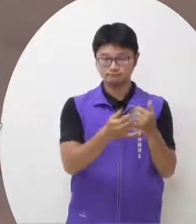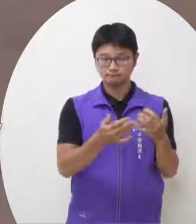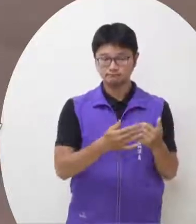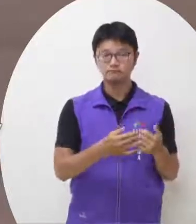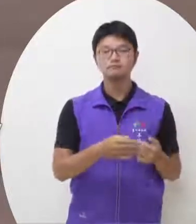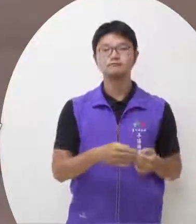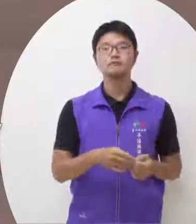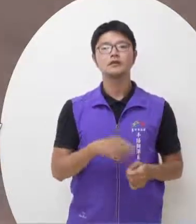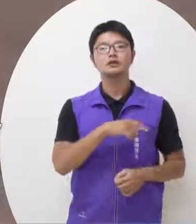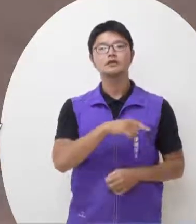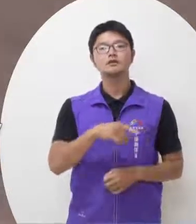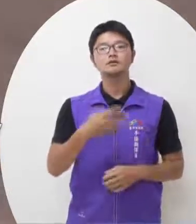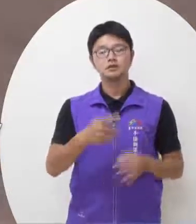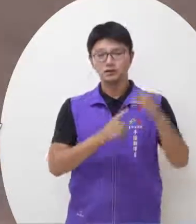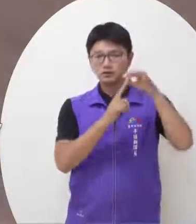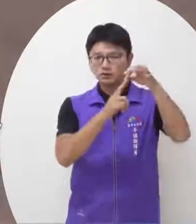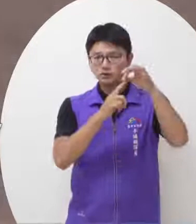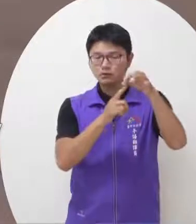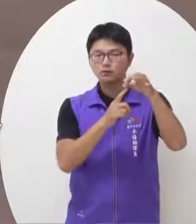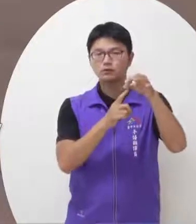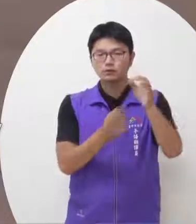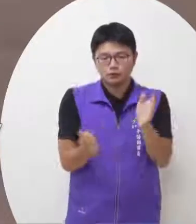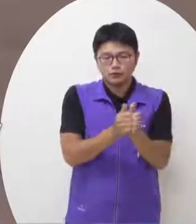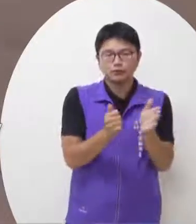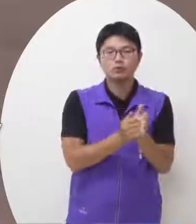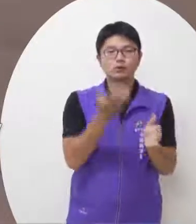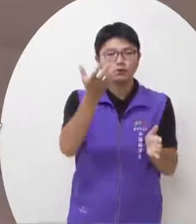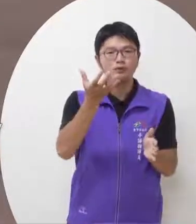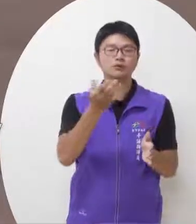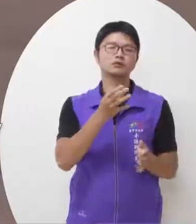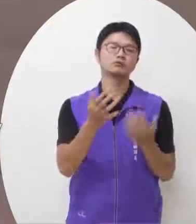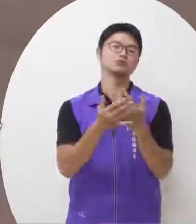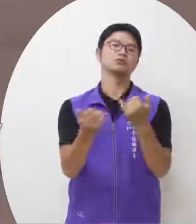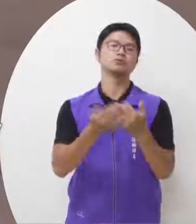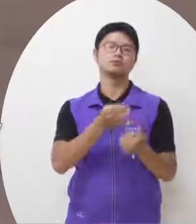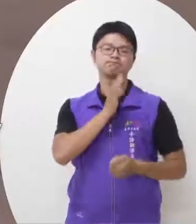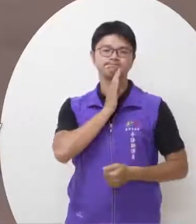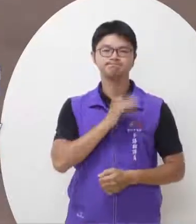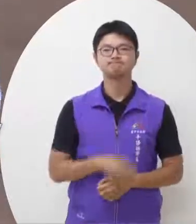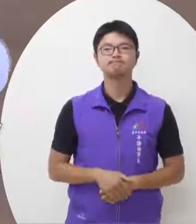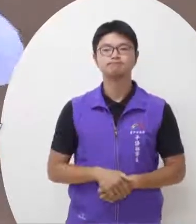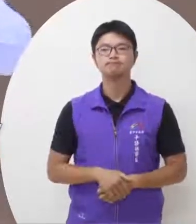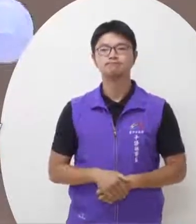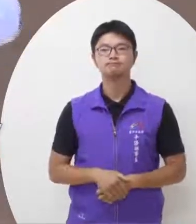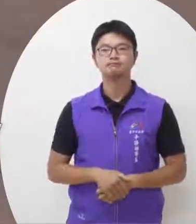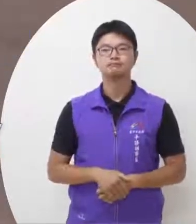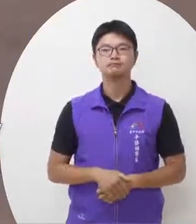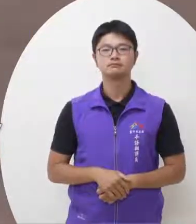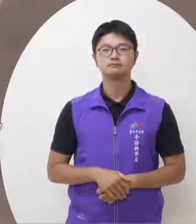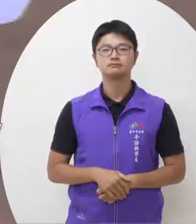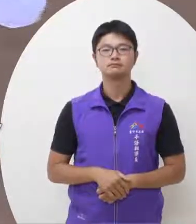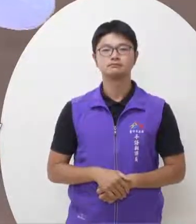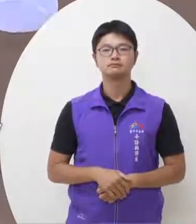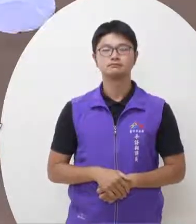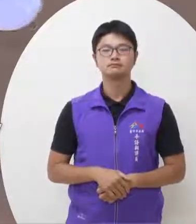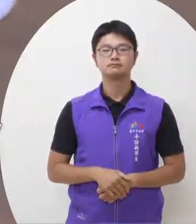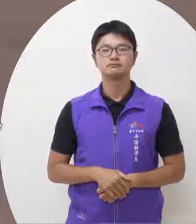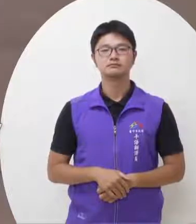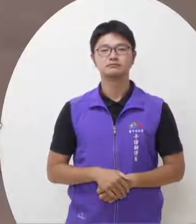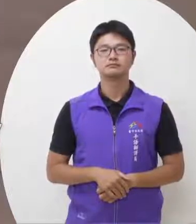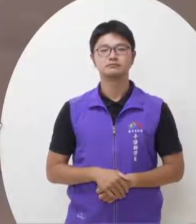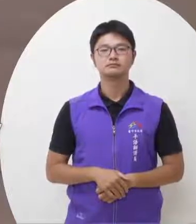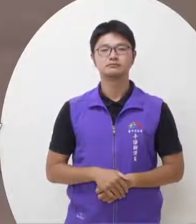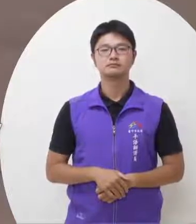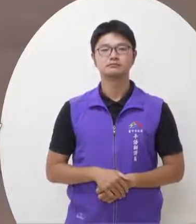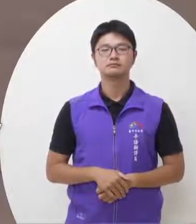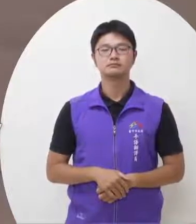学主要的公车族绝大部分有一部分是学生，很大一部分哈，那所以为了避免大家认